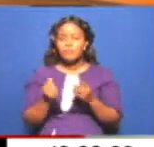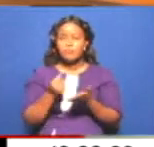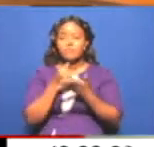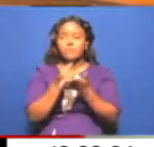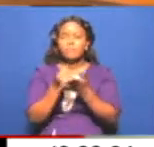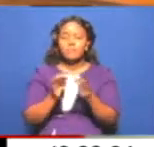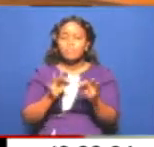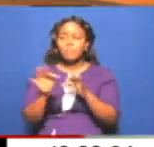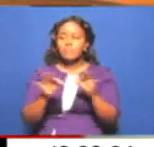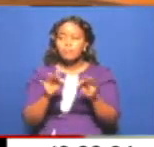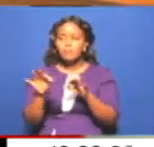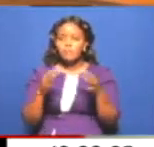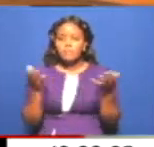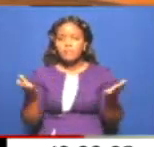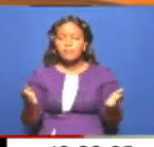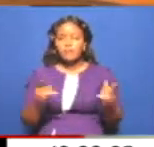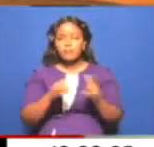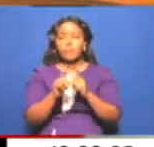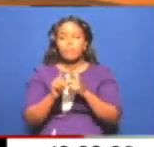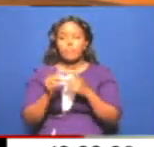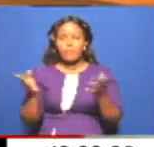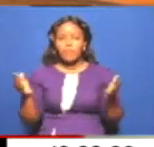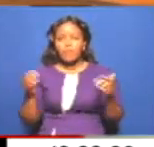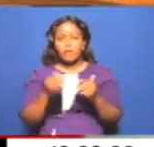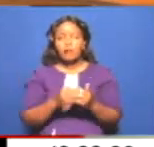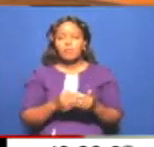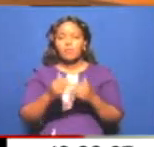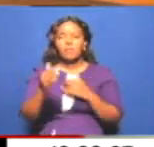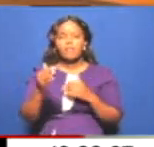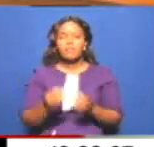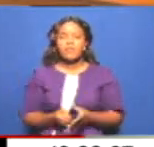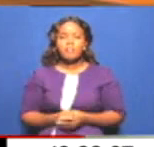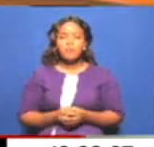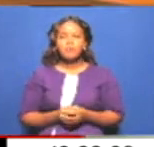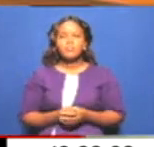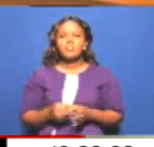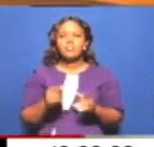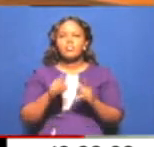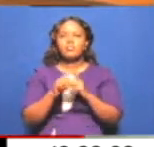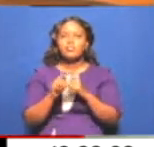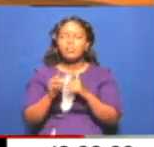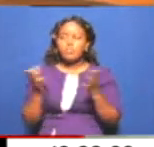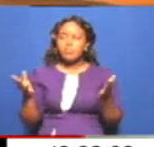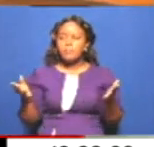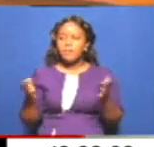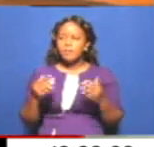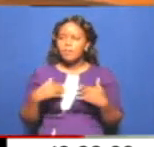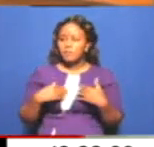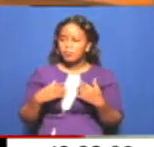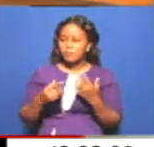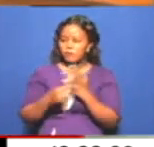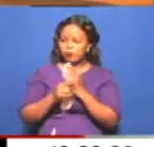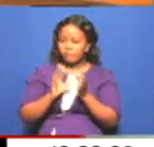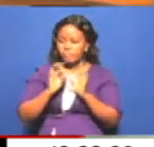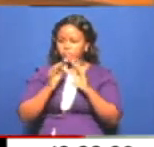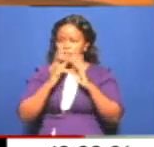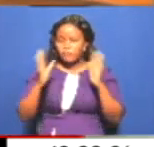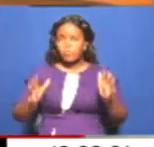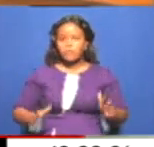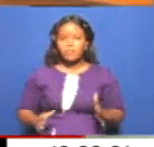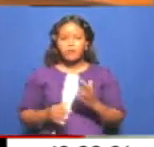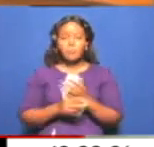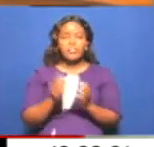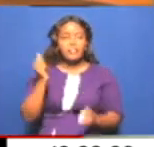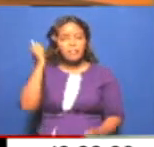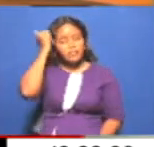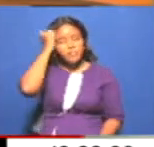matatu kuhusiana na yale ambayo yanakuhusu wewe mtazamaji. Mimi naitwa Gladys Mungai. Anwangeshi atakuwa